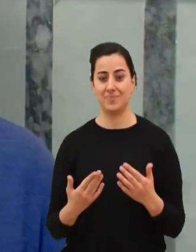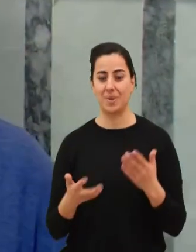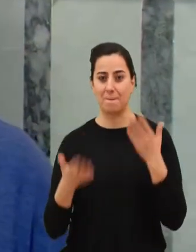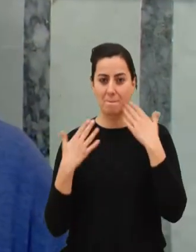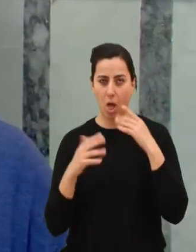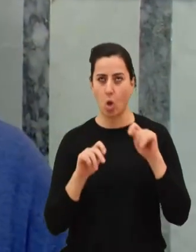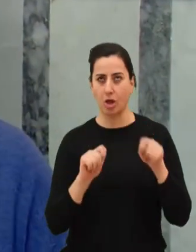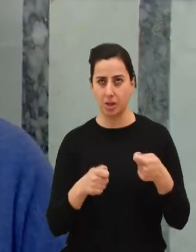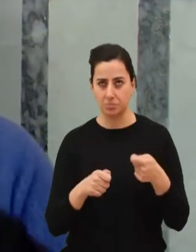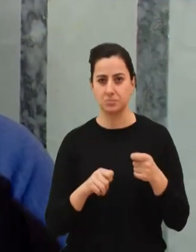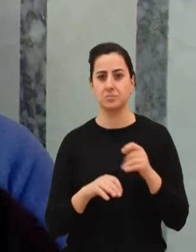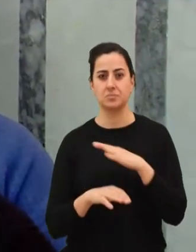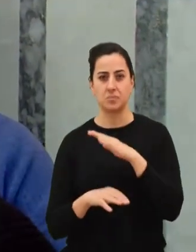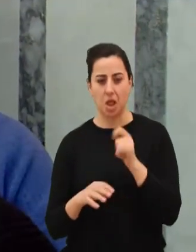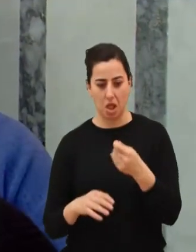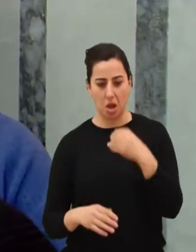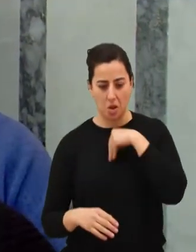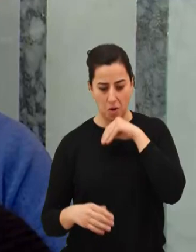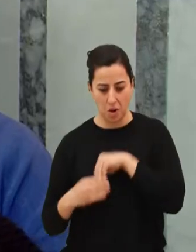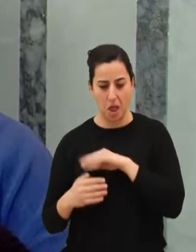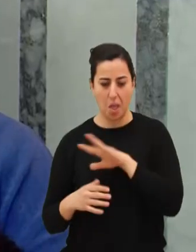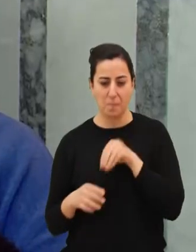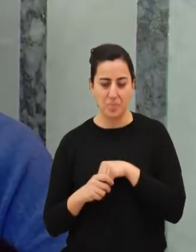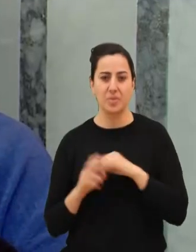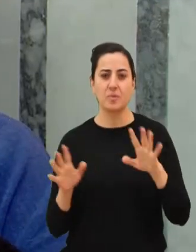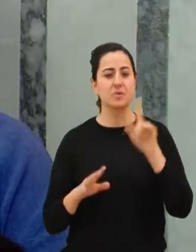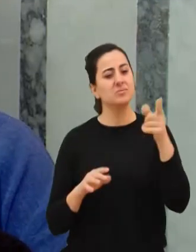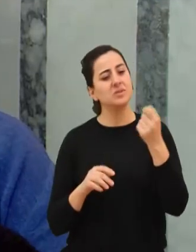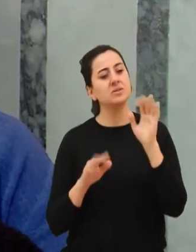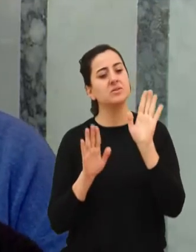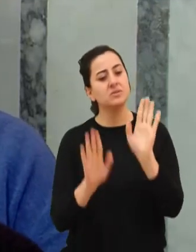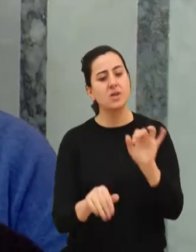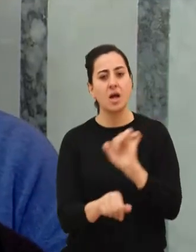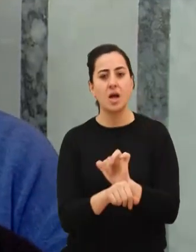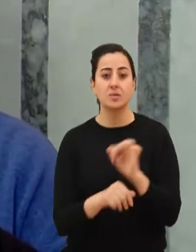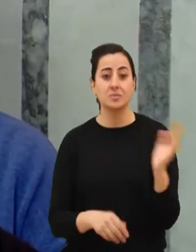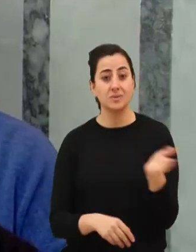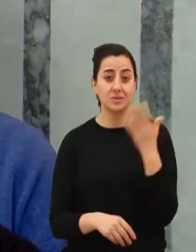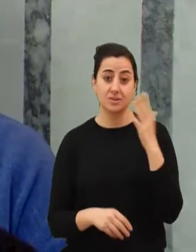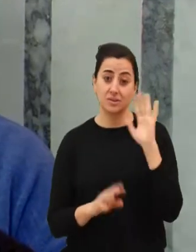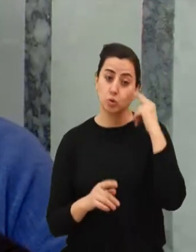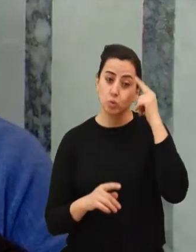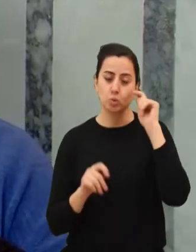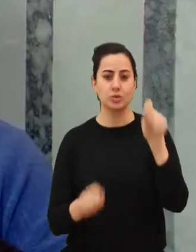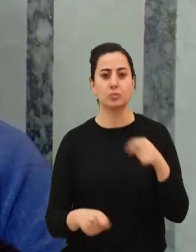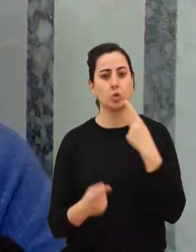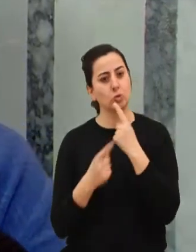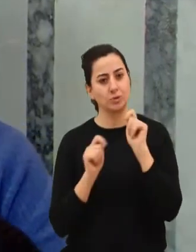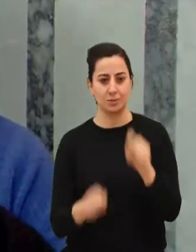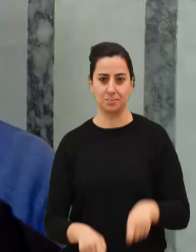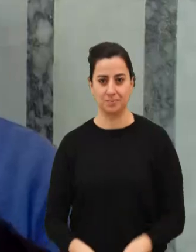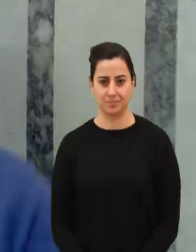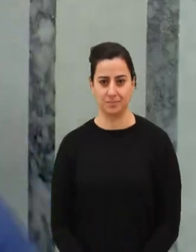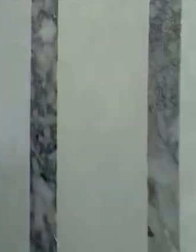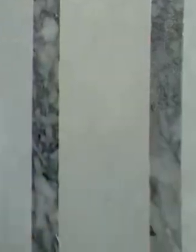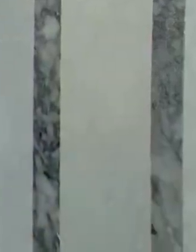Balkon kapıları da kilitli, hep anahtarlar burada. Şöyle bir içeride kalın, kendi kendinize şöyle bir düşünün, bir konuşun